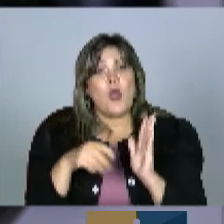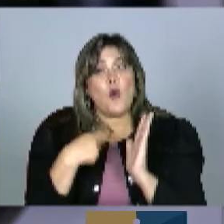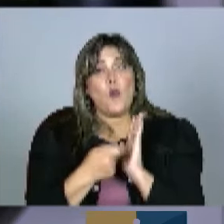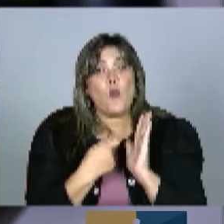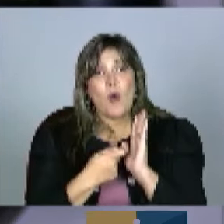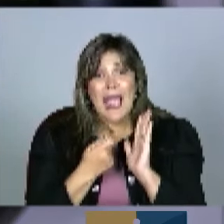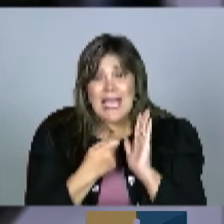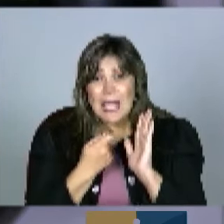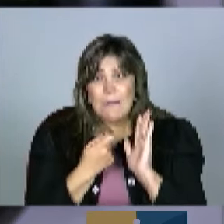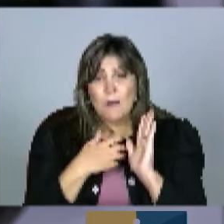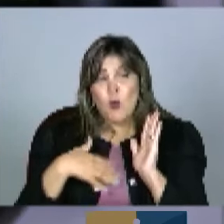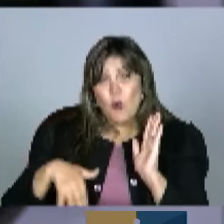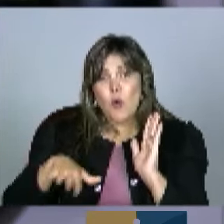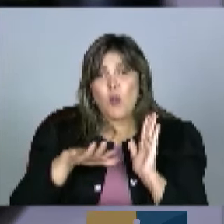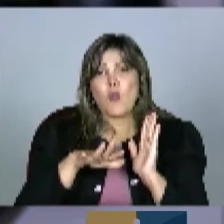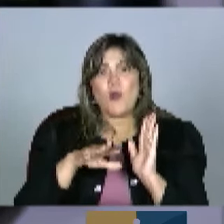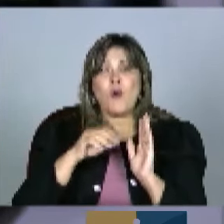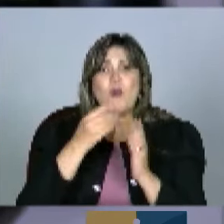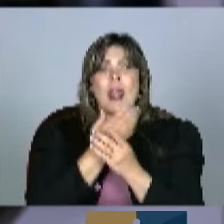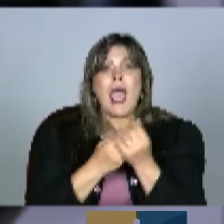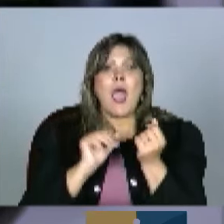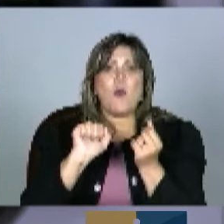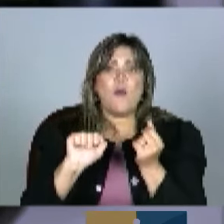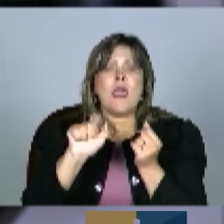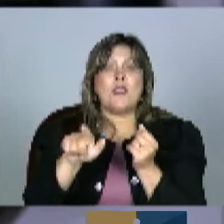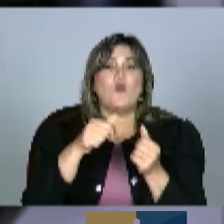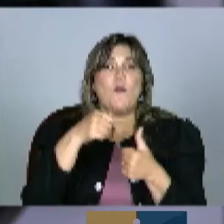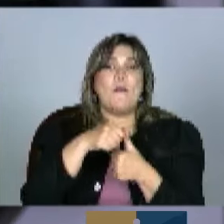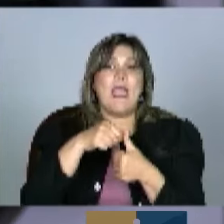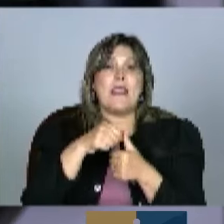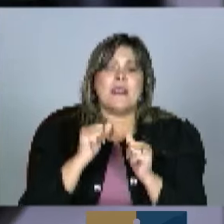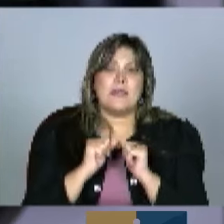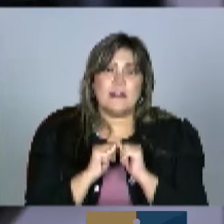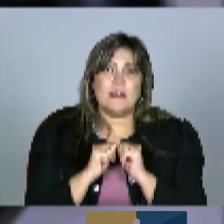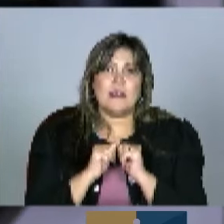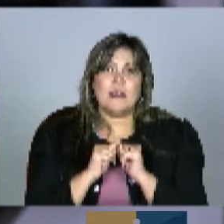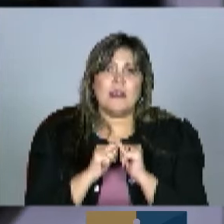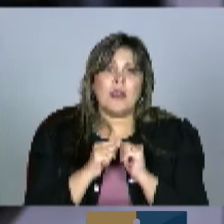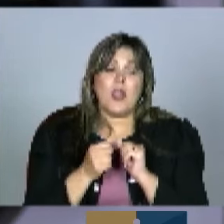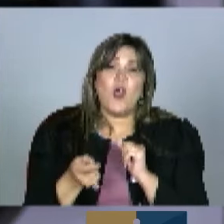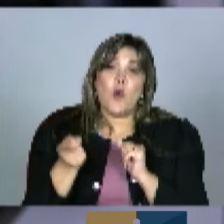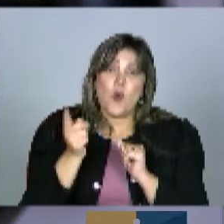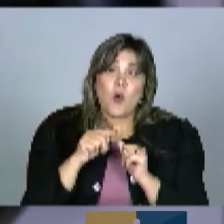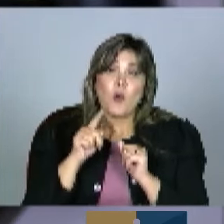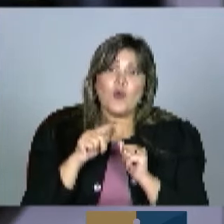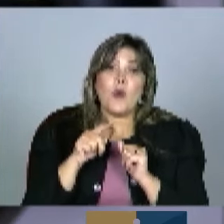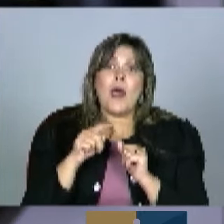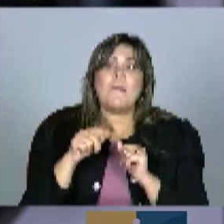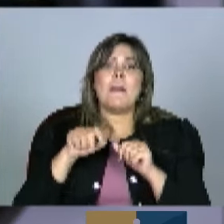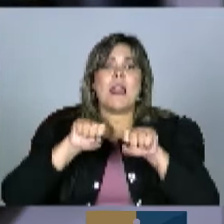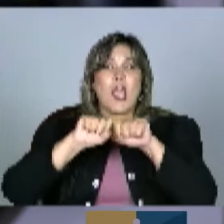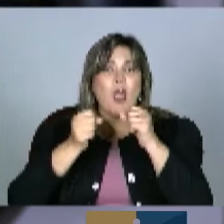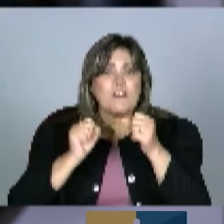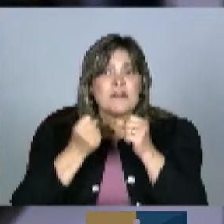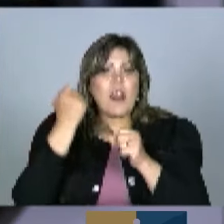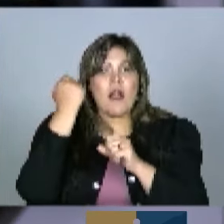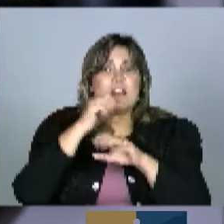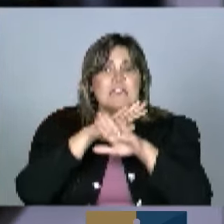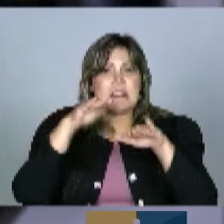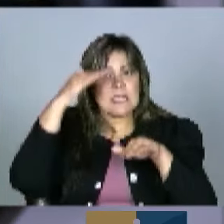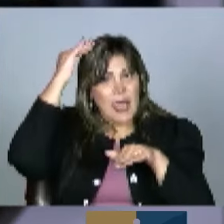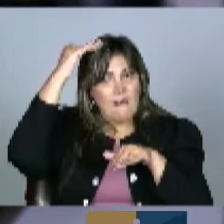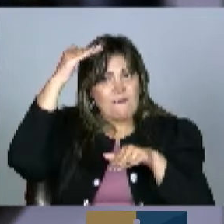الباقيين ايوه يا ف ده غير حاجات تانيه ام فعايزين كل شويه كسروا لي السقف وكل شويه عملوا لنا حركات رعب ومفاتيح على